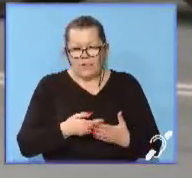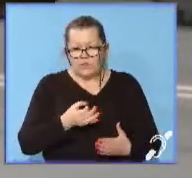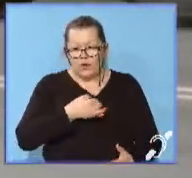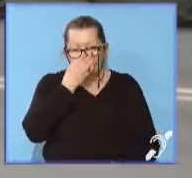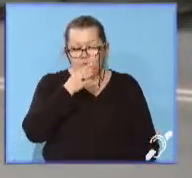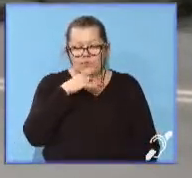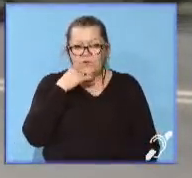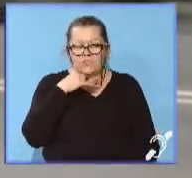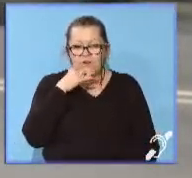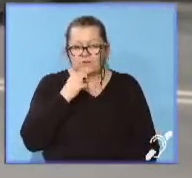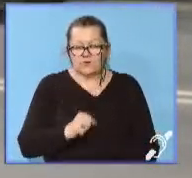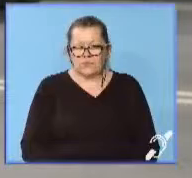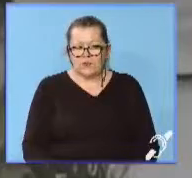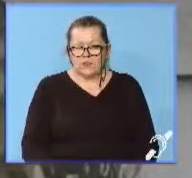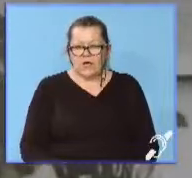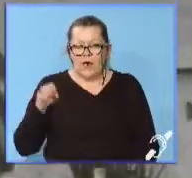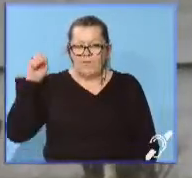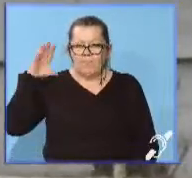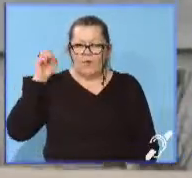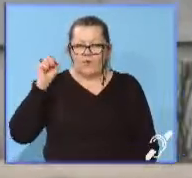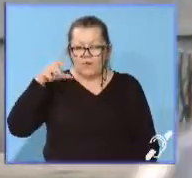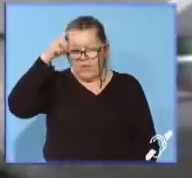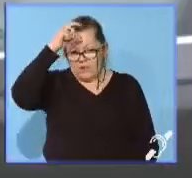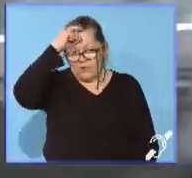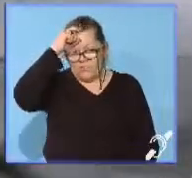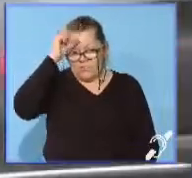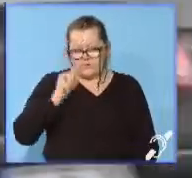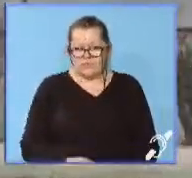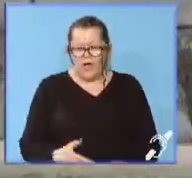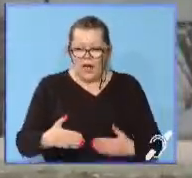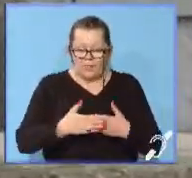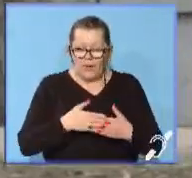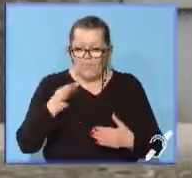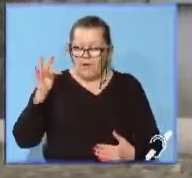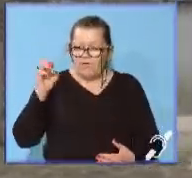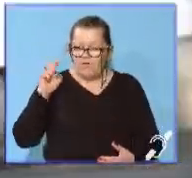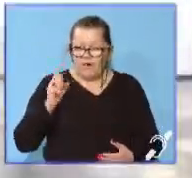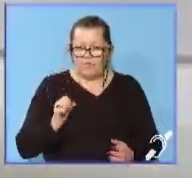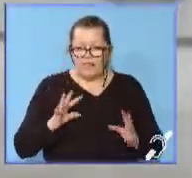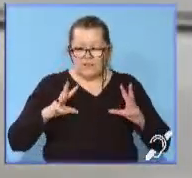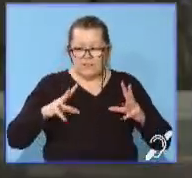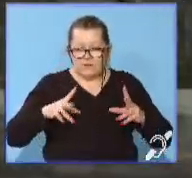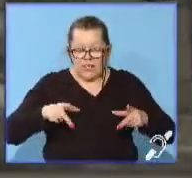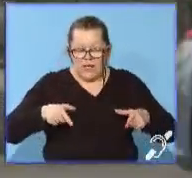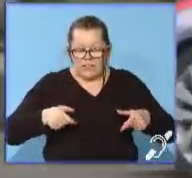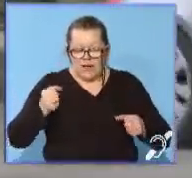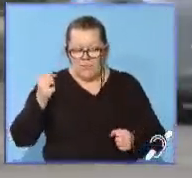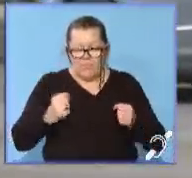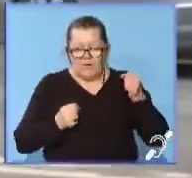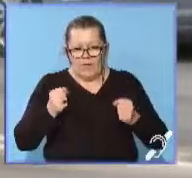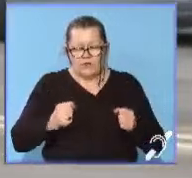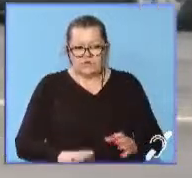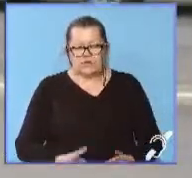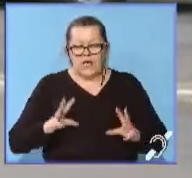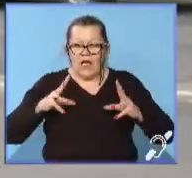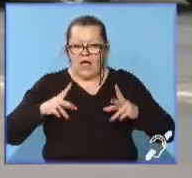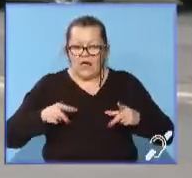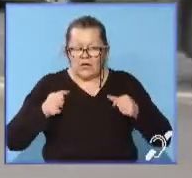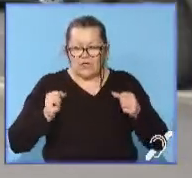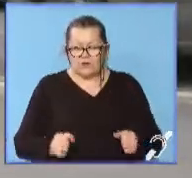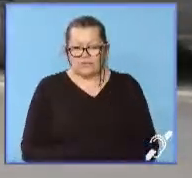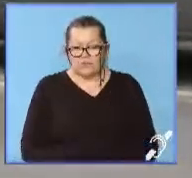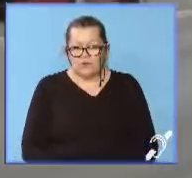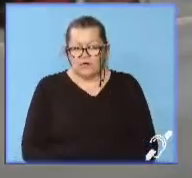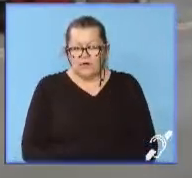nemulțumirile față de politica guvernamentală care susțin că i duce în faliment cu tract ar elele autoutilitarele sau autoturismele pe care aveau